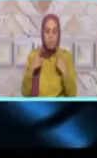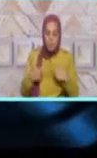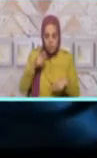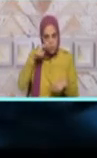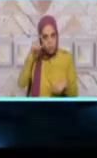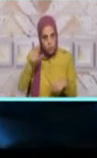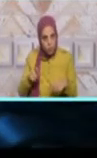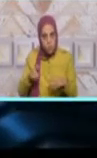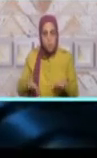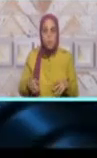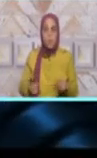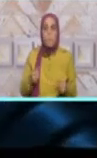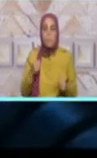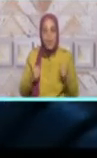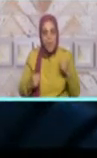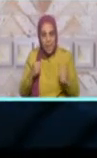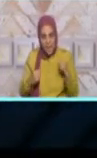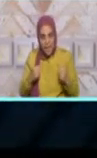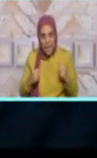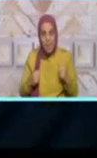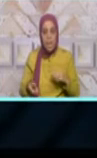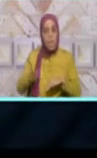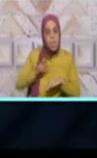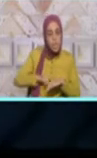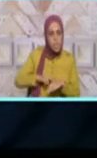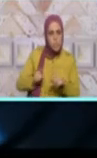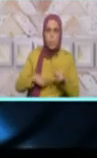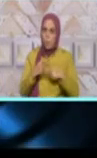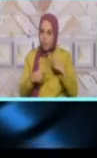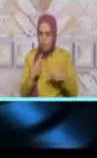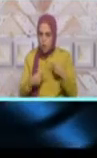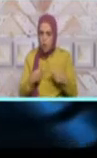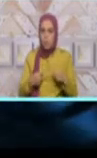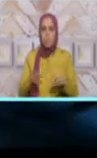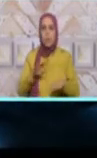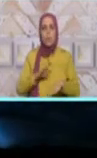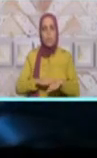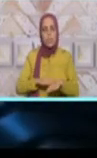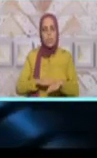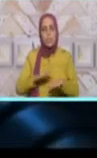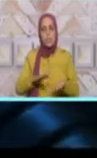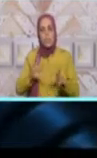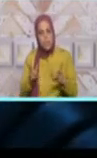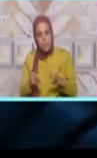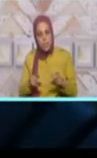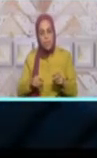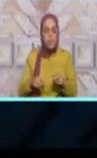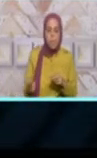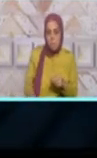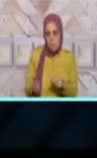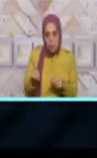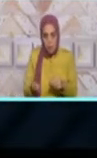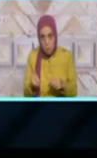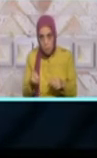هو يأجر دراجة يقضي بها مشاويره ثم يعود إلى المواصلة الرئيسية، إذا كان جاي بالمترو بينزل ياخد